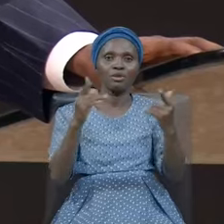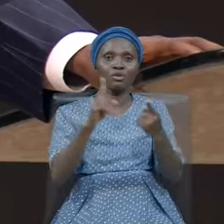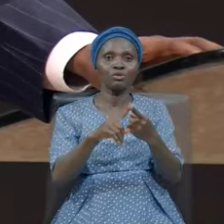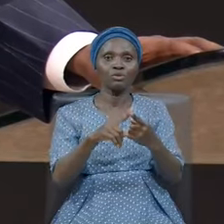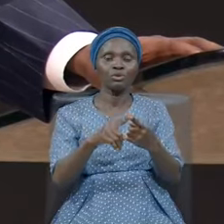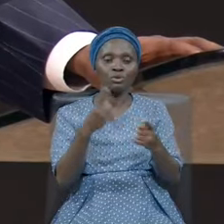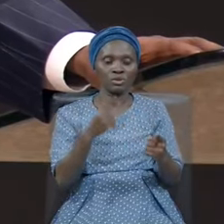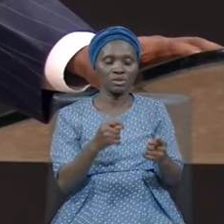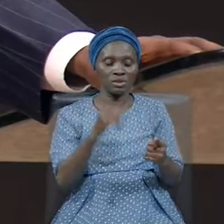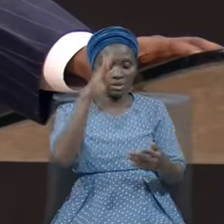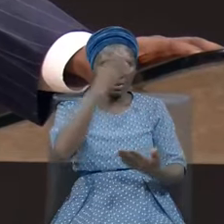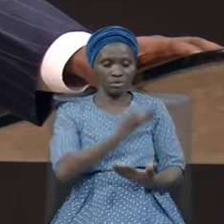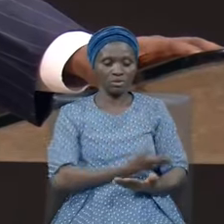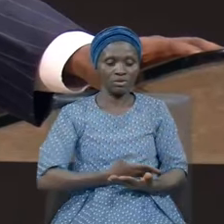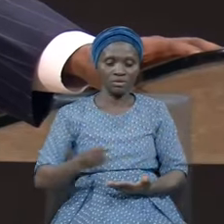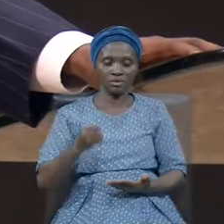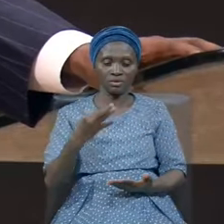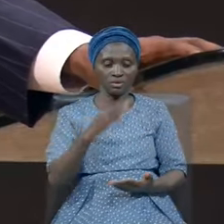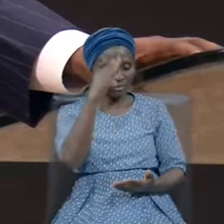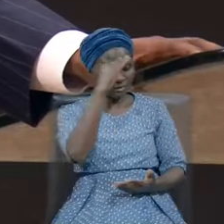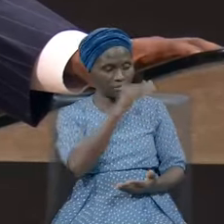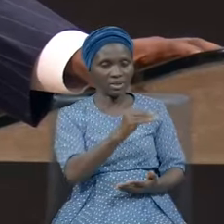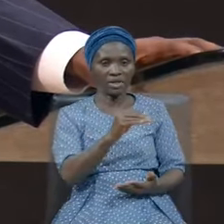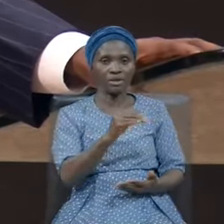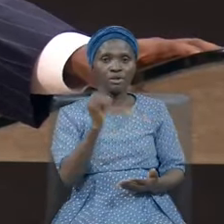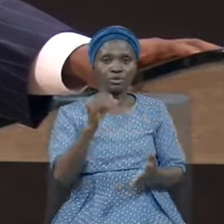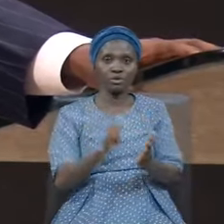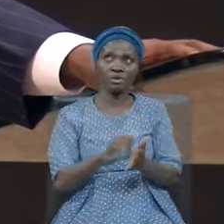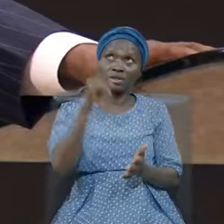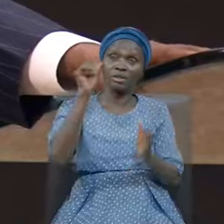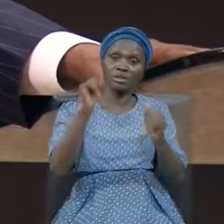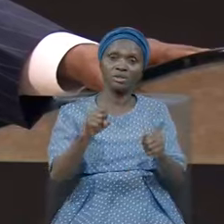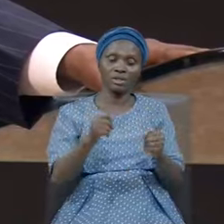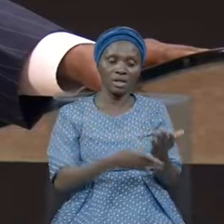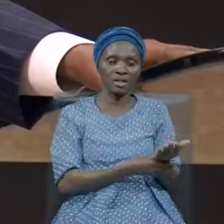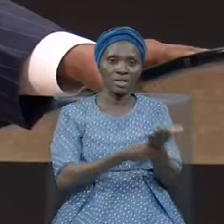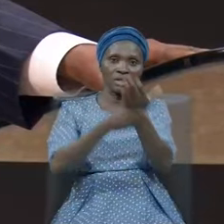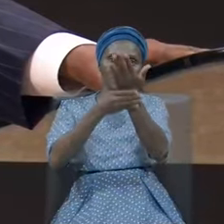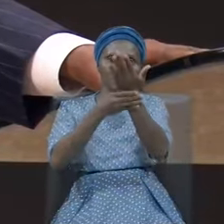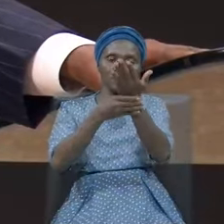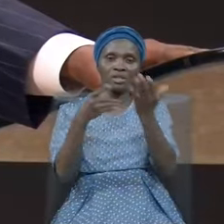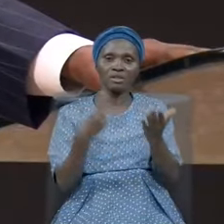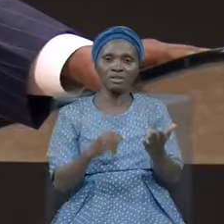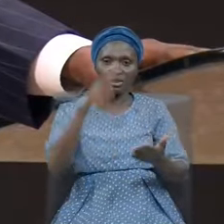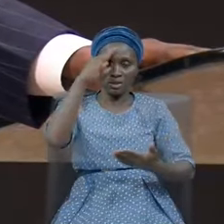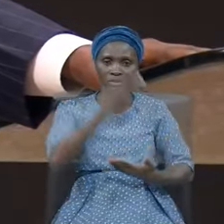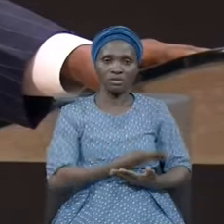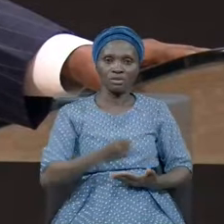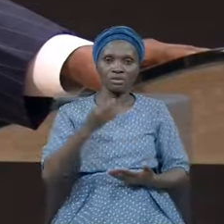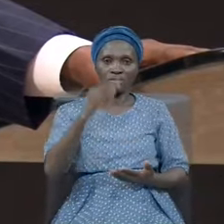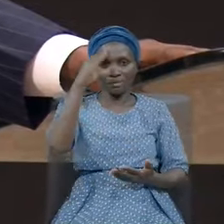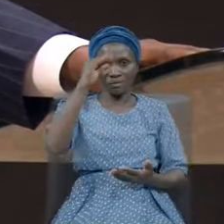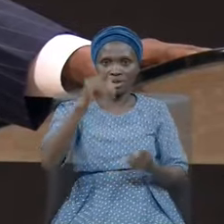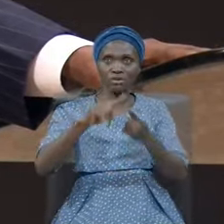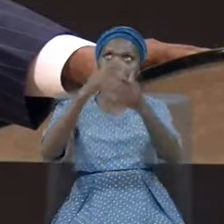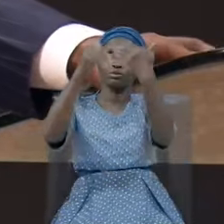vers les fils des humains afin de conduire les fils des hommes vers le